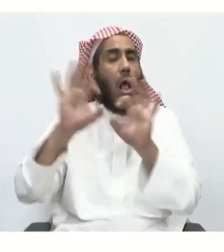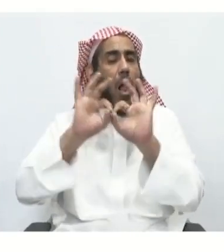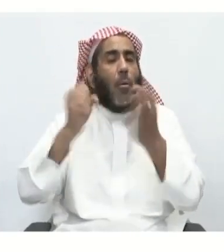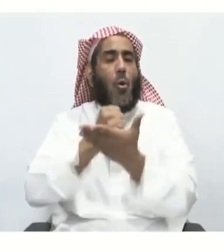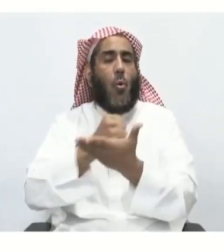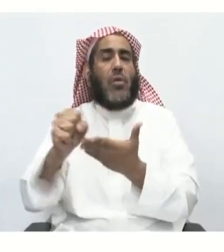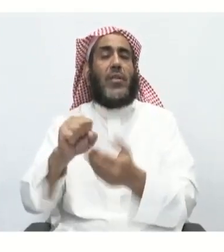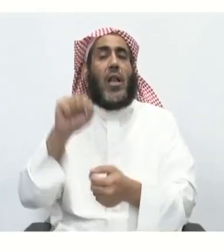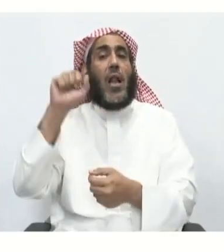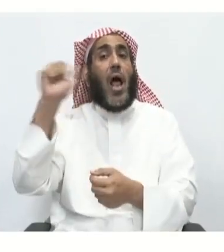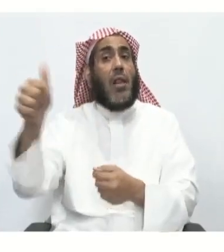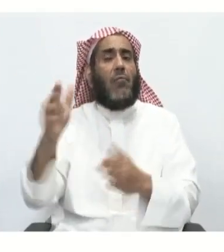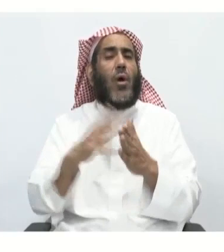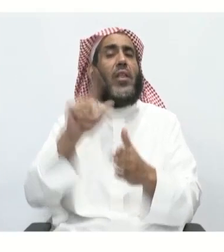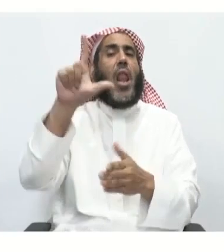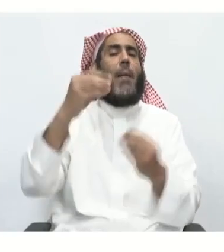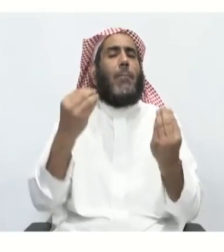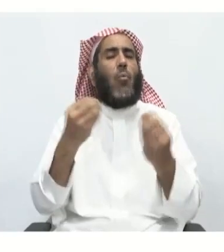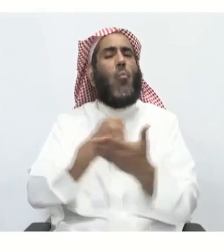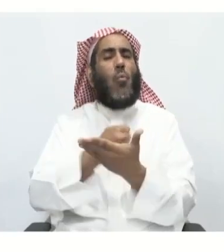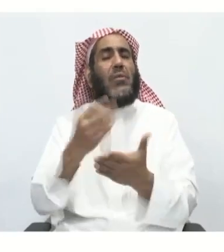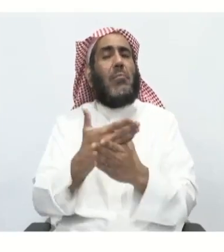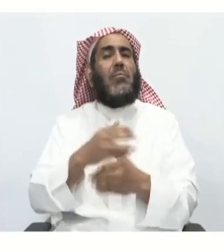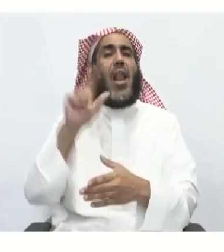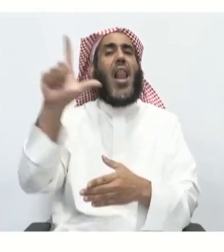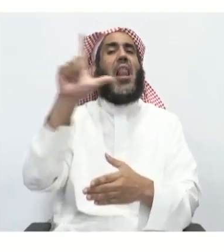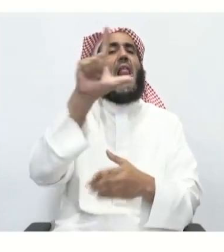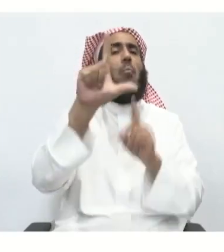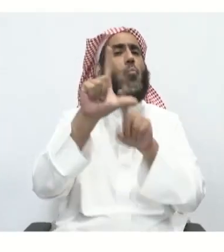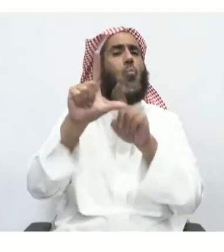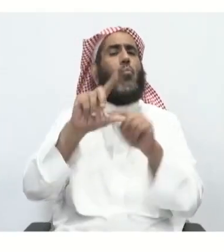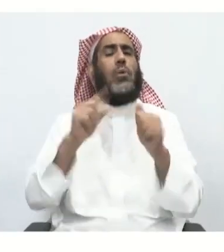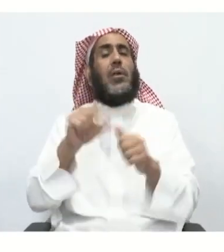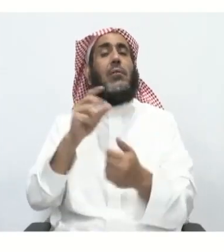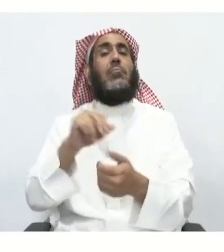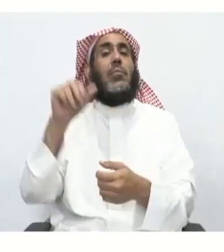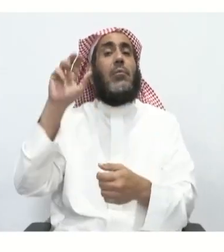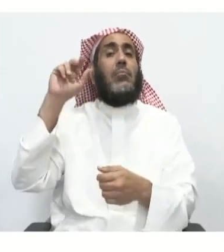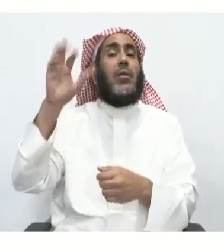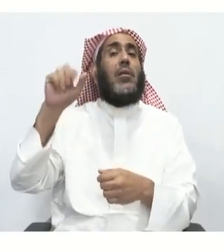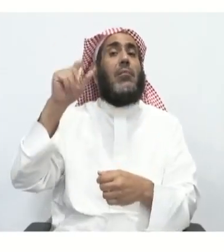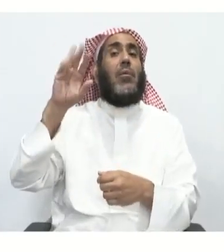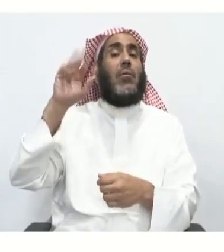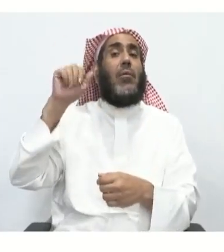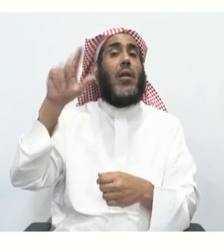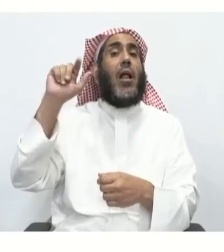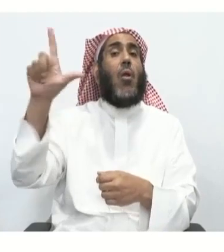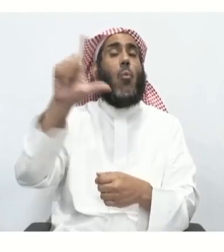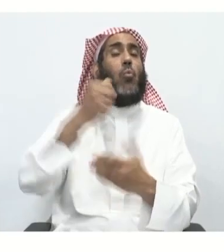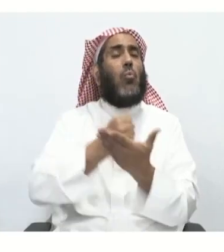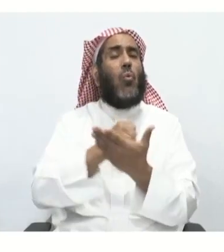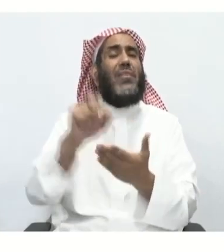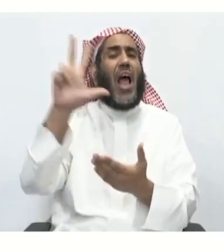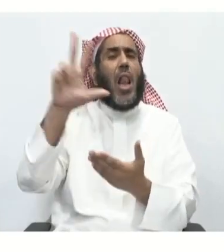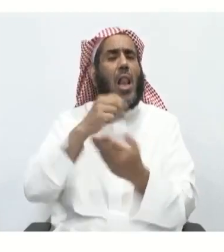حذفت الالف واللام حتى ما تتوا اكثر من لام هنا لليمون الليمون لامين فتحذف هنا